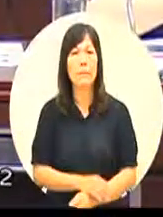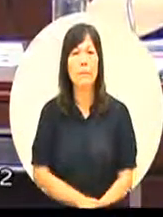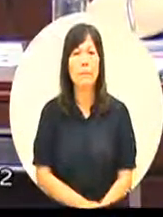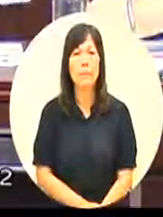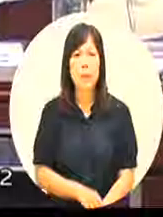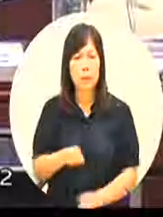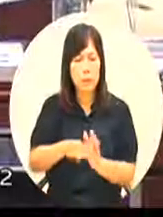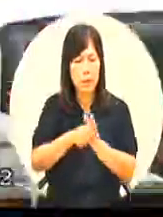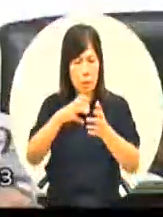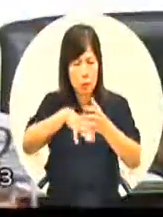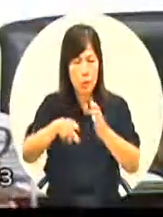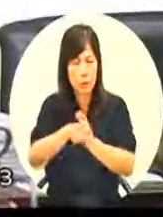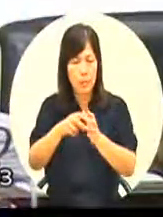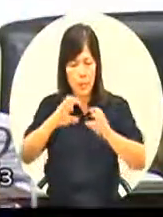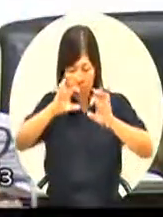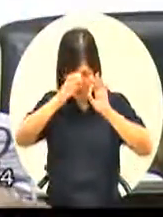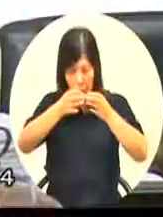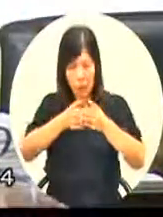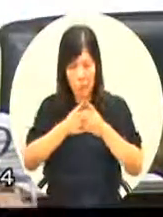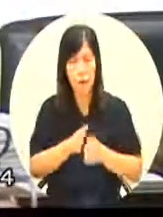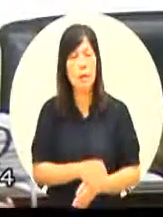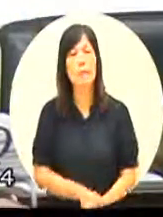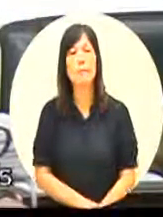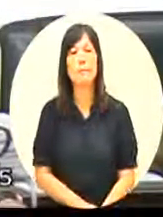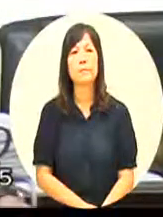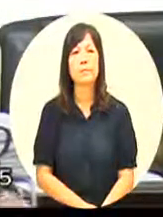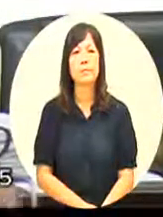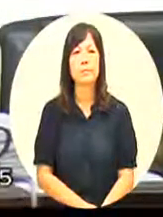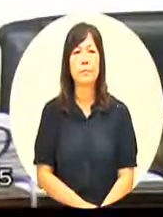这里头就可能就要做检讨了。 好吧 好，谢谢 谢谢。